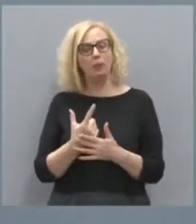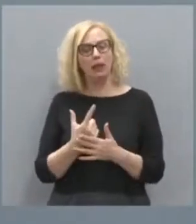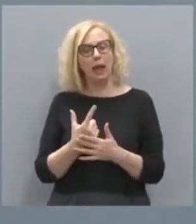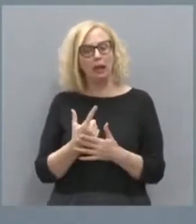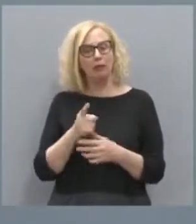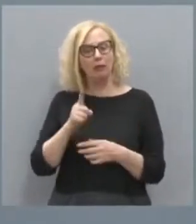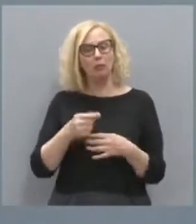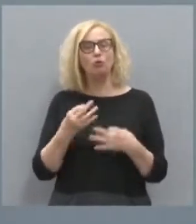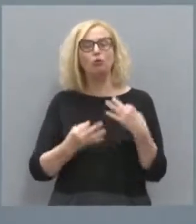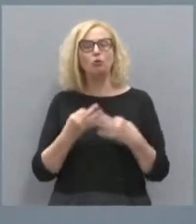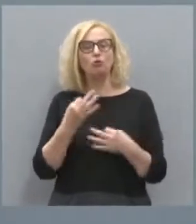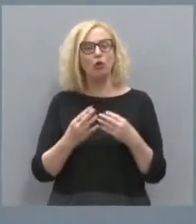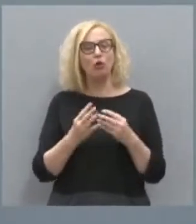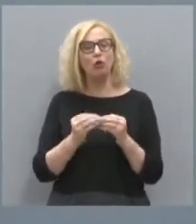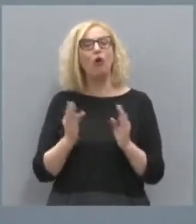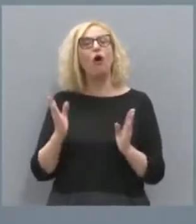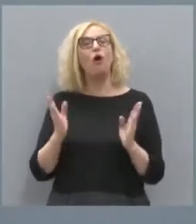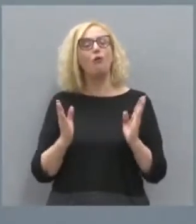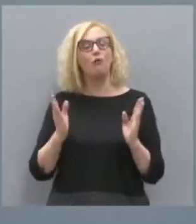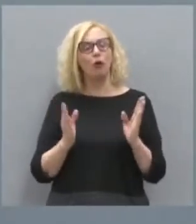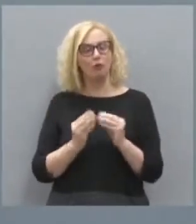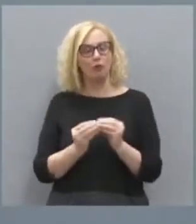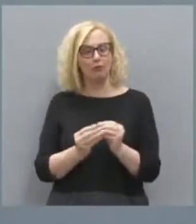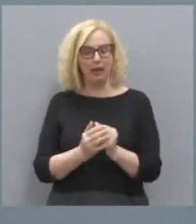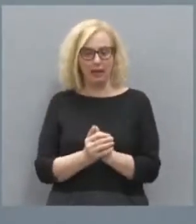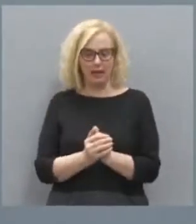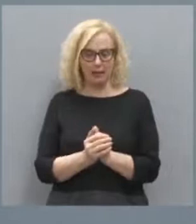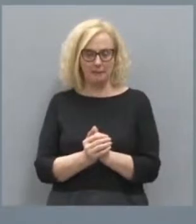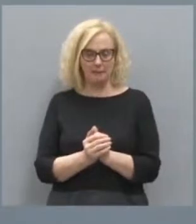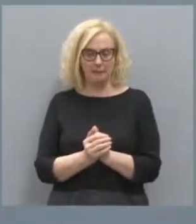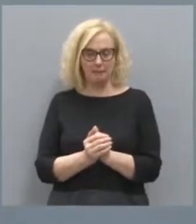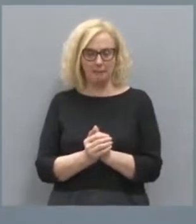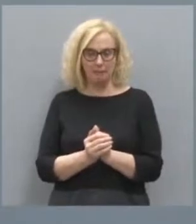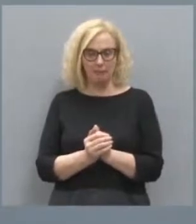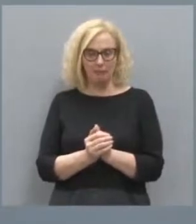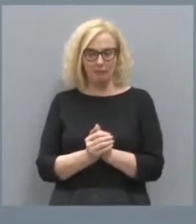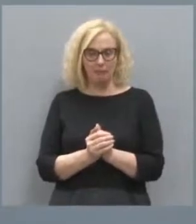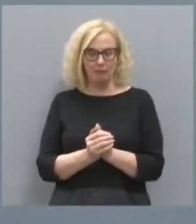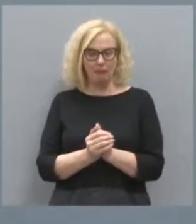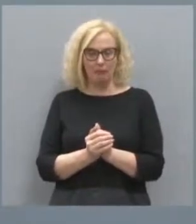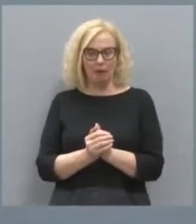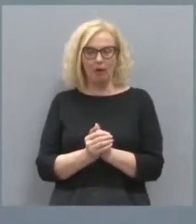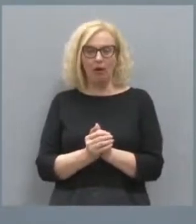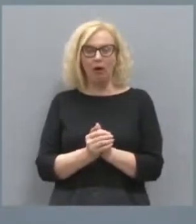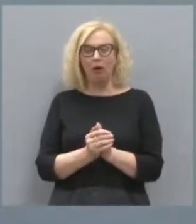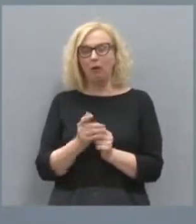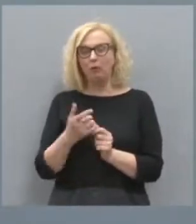fare un confronto perché riteniamo sia giusto anche sotto l'aspetto